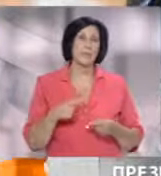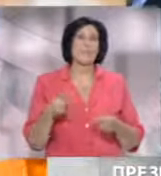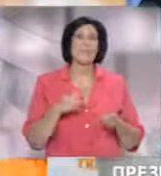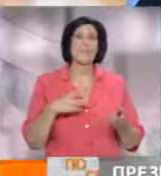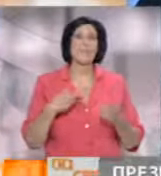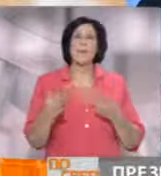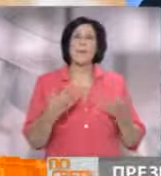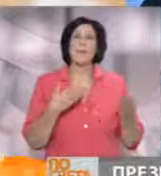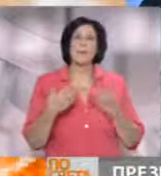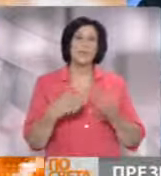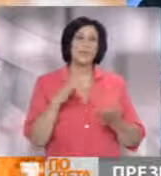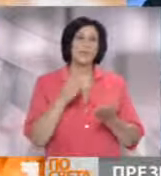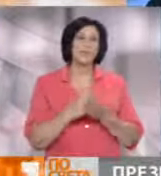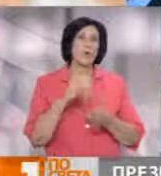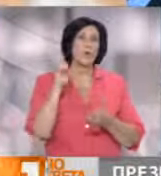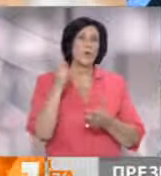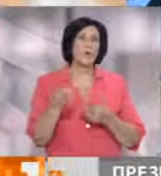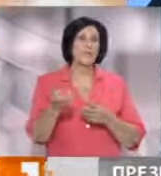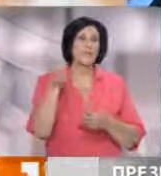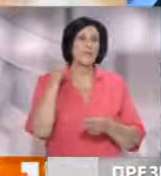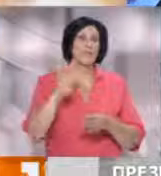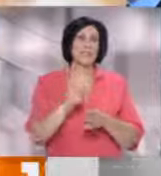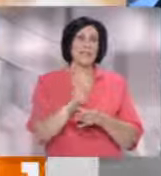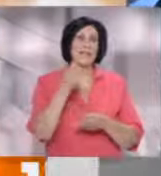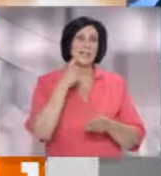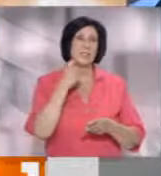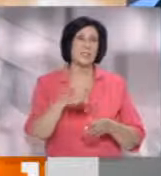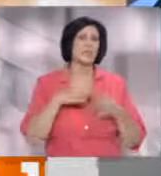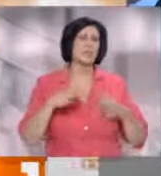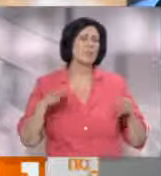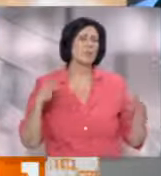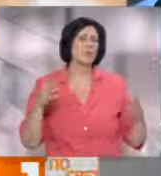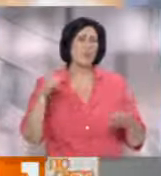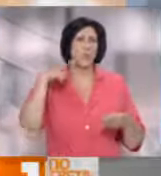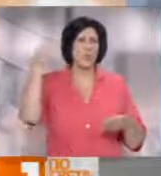комисия до 2014-2020 година. Това са много, много важни теми.